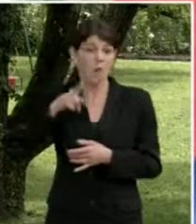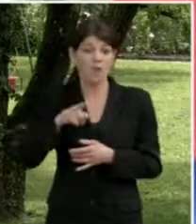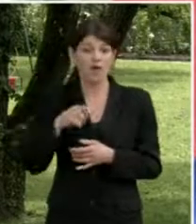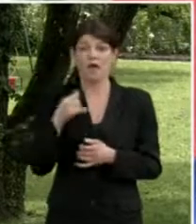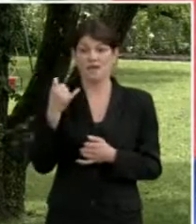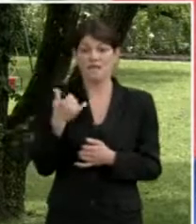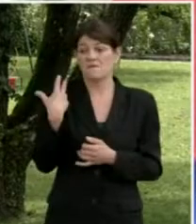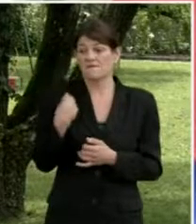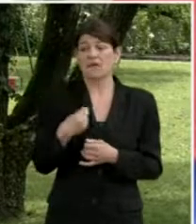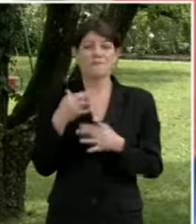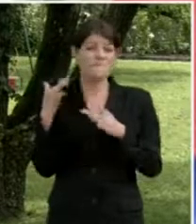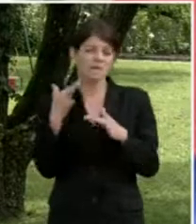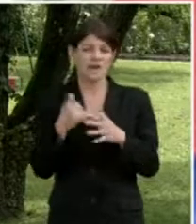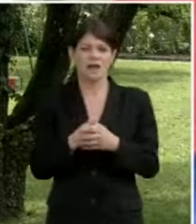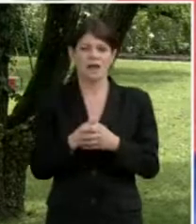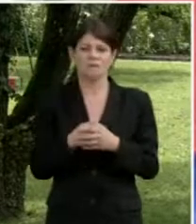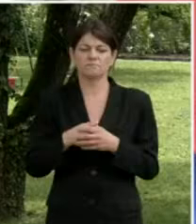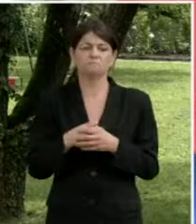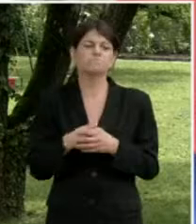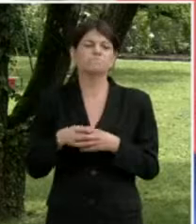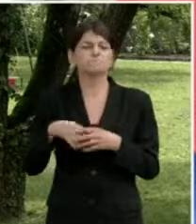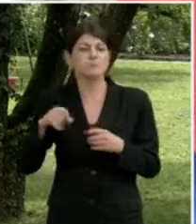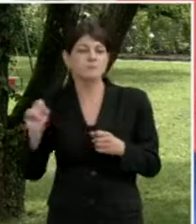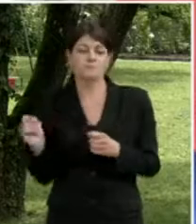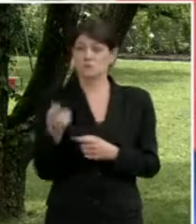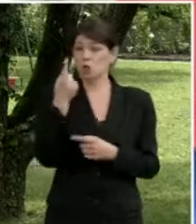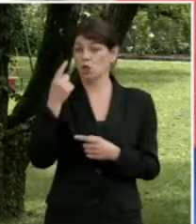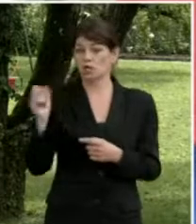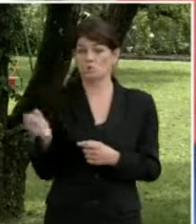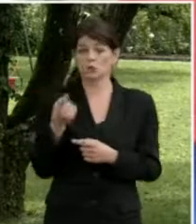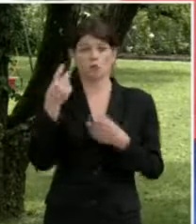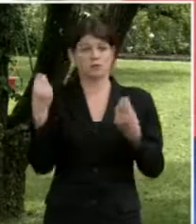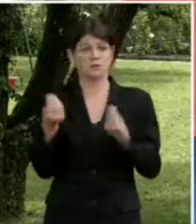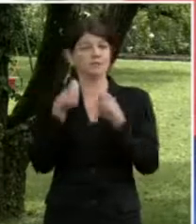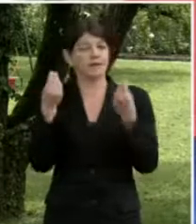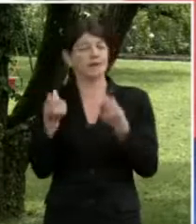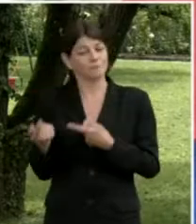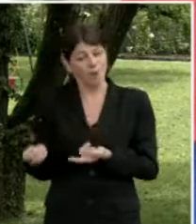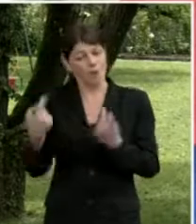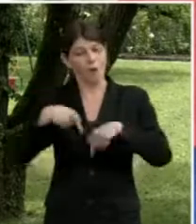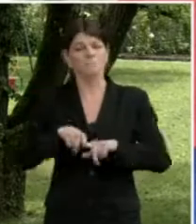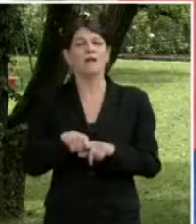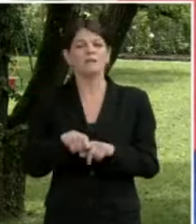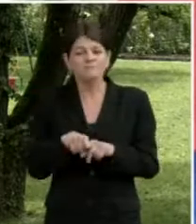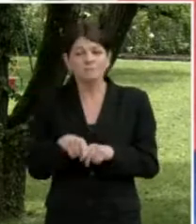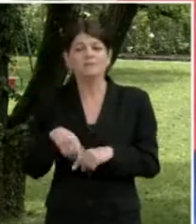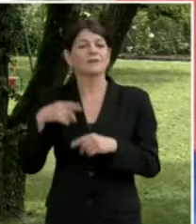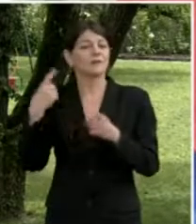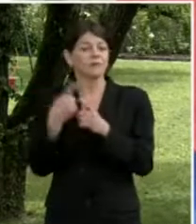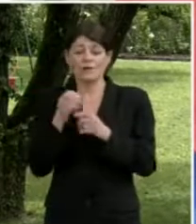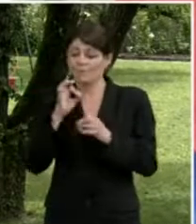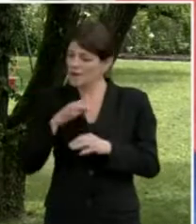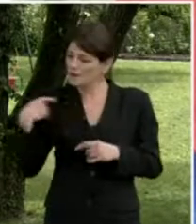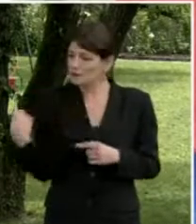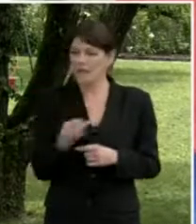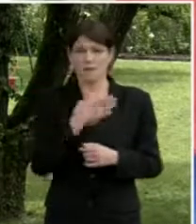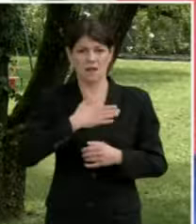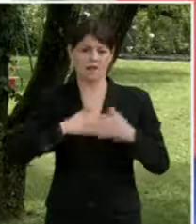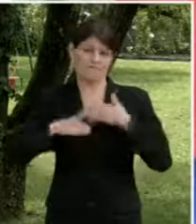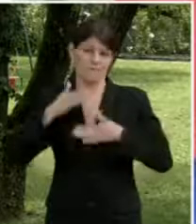wiederum viele Außerordentliches zu unser aller Wohl geleistet haben.